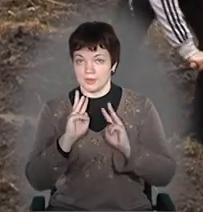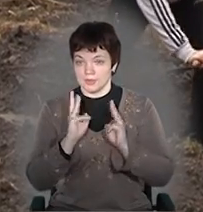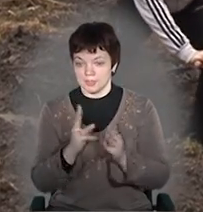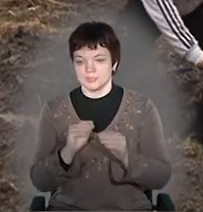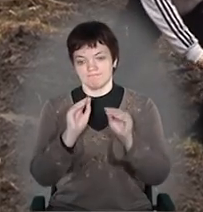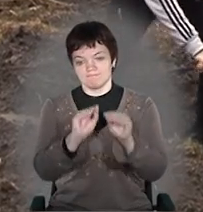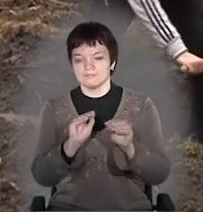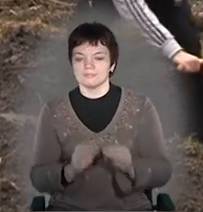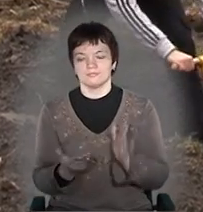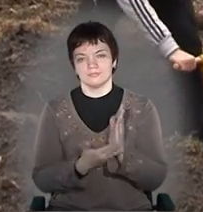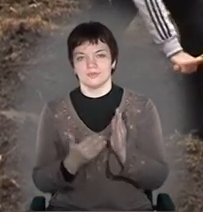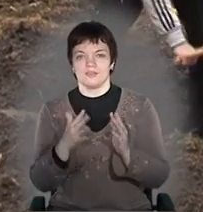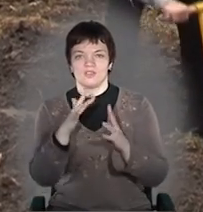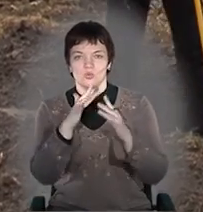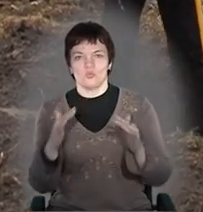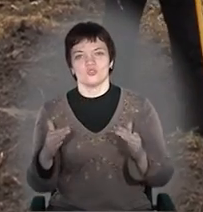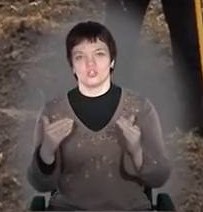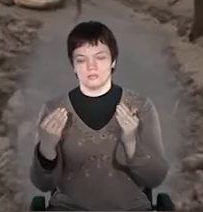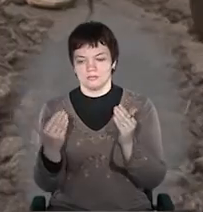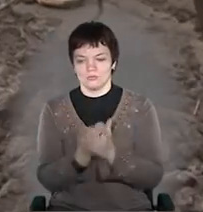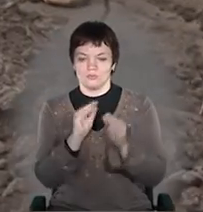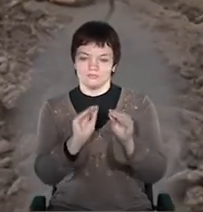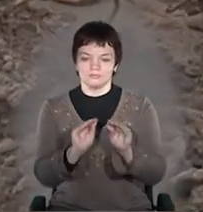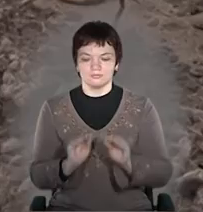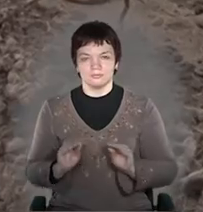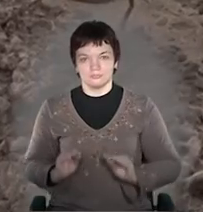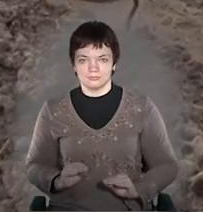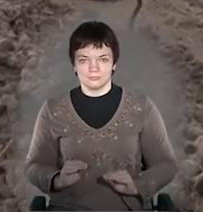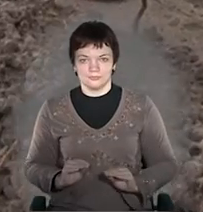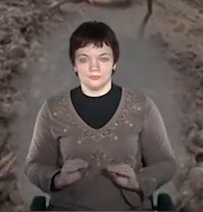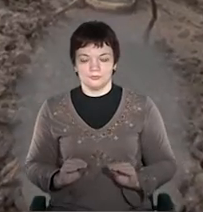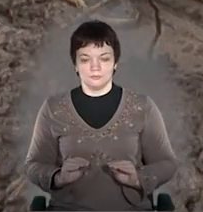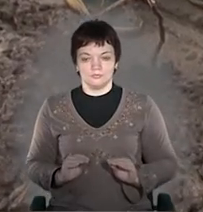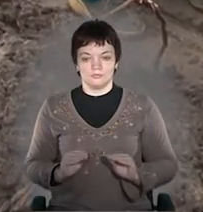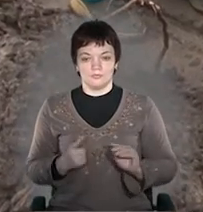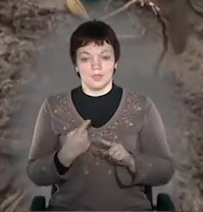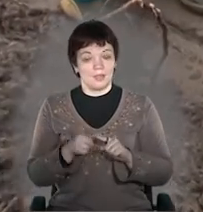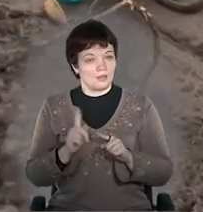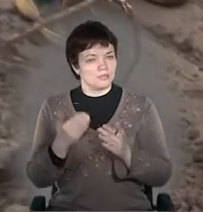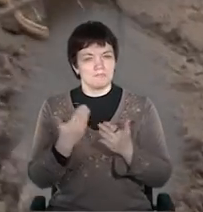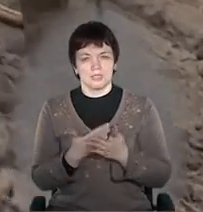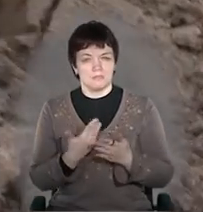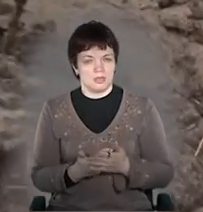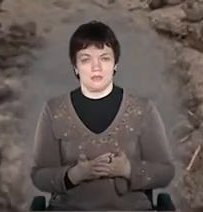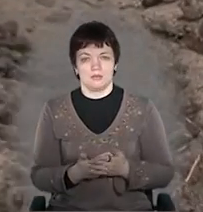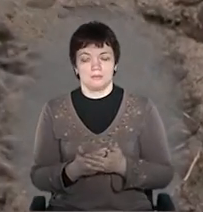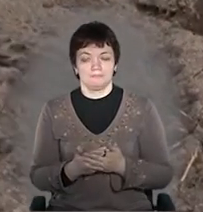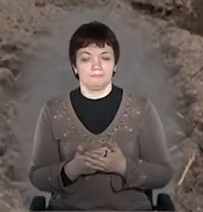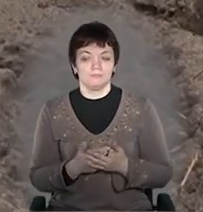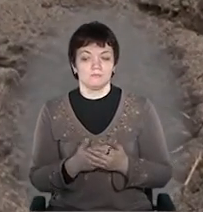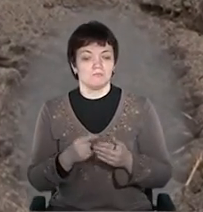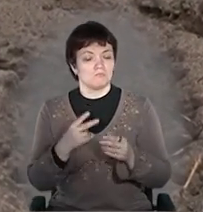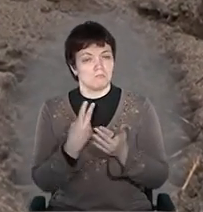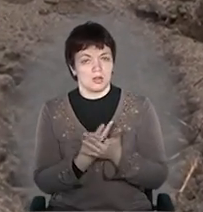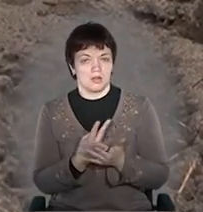висаджуємо саджанці ялинок. Саме це, на мій погляд, і є прикладом того, що